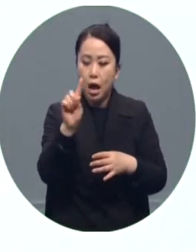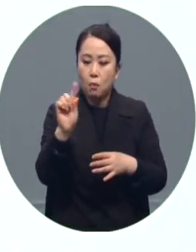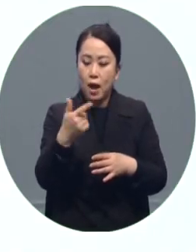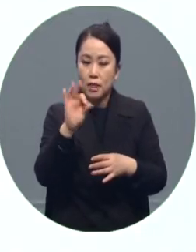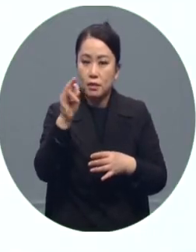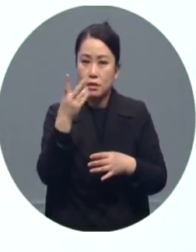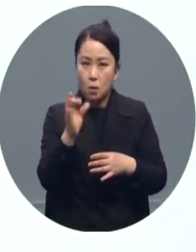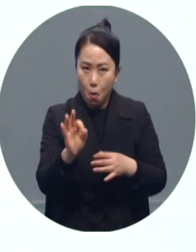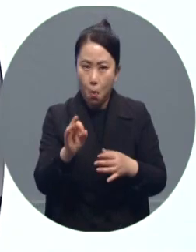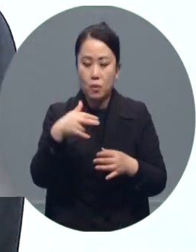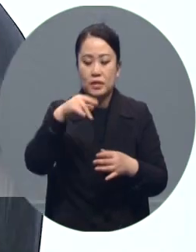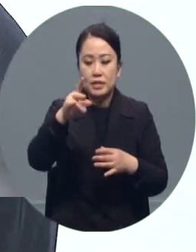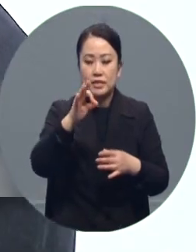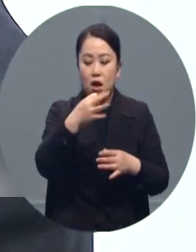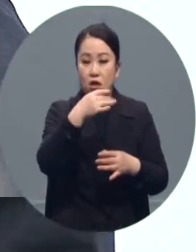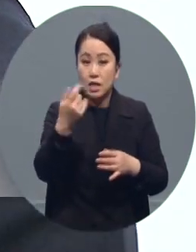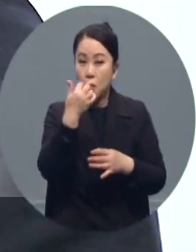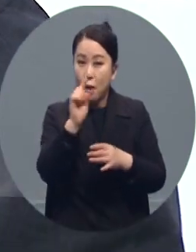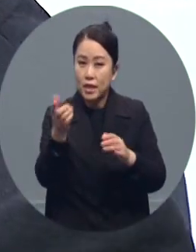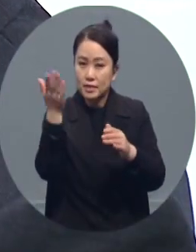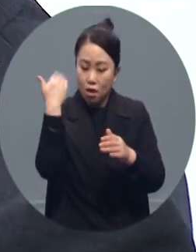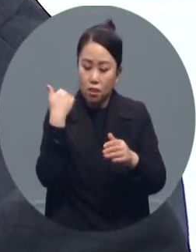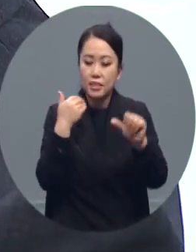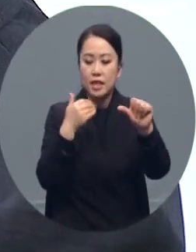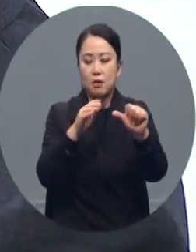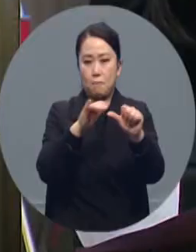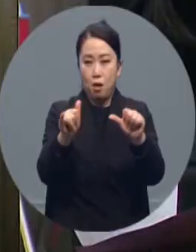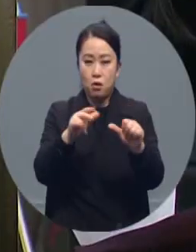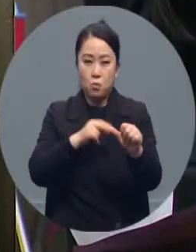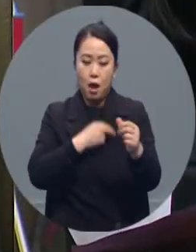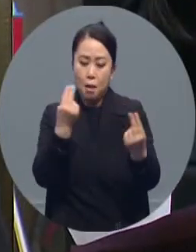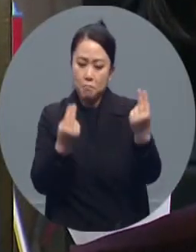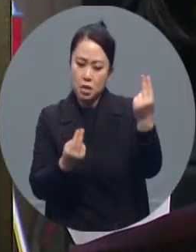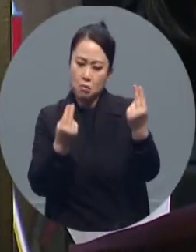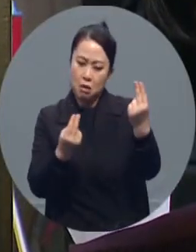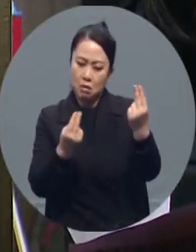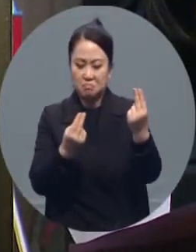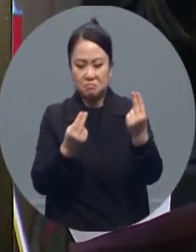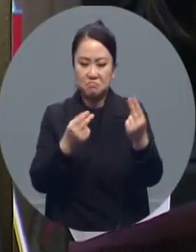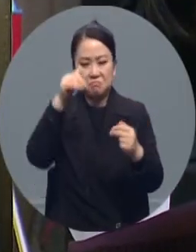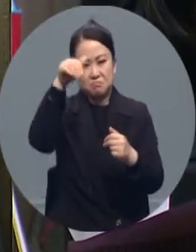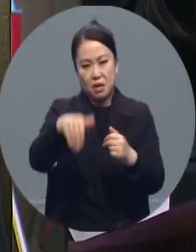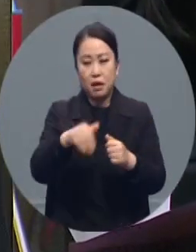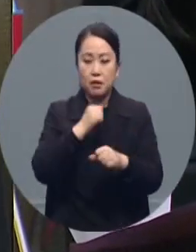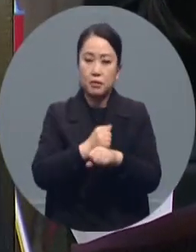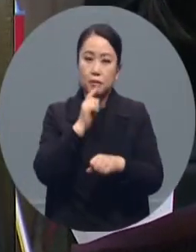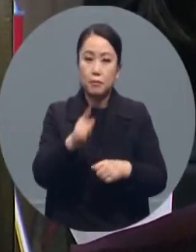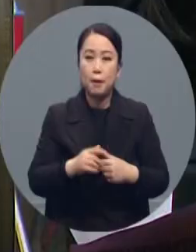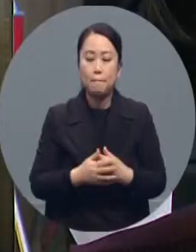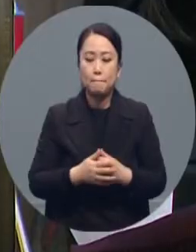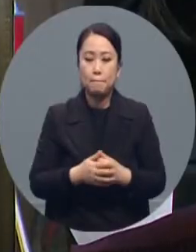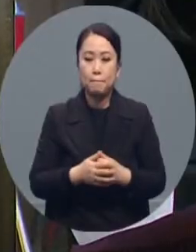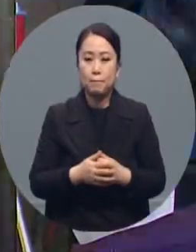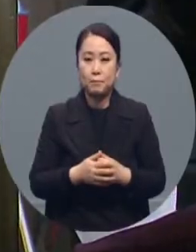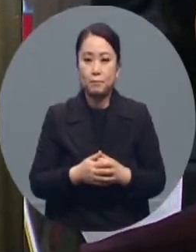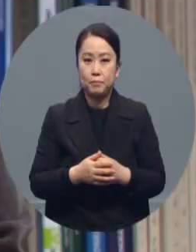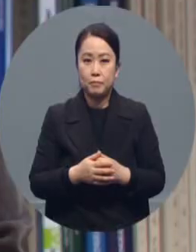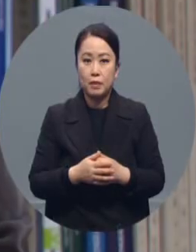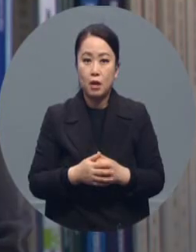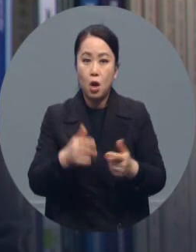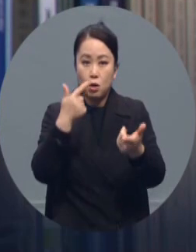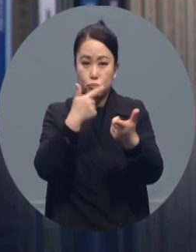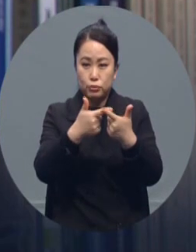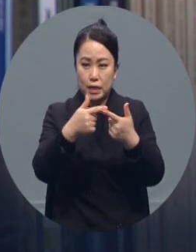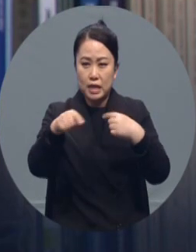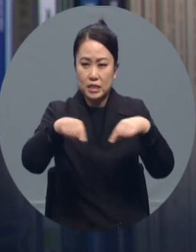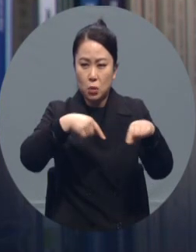정의아 전 의원 등 예전 부산의 다선들과 비교해 현저히 위상이 떨어진다는 지적입니다. 부산 정치의